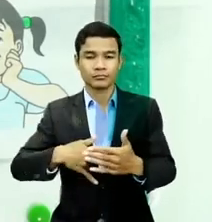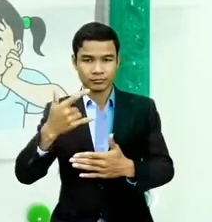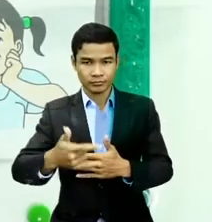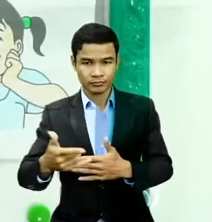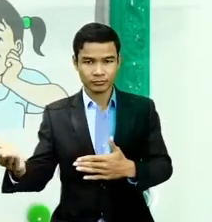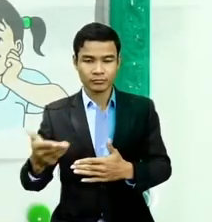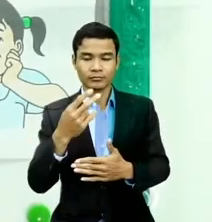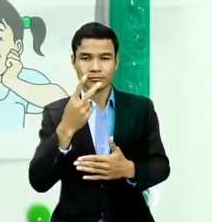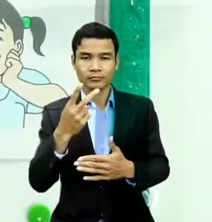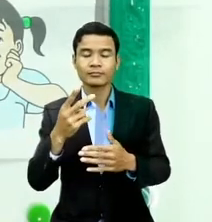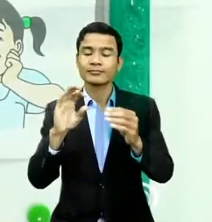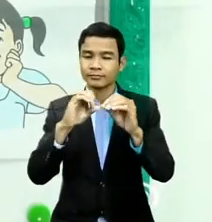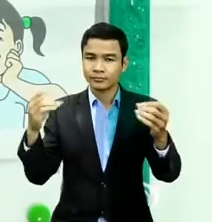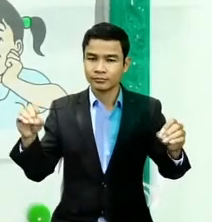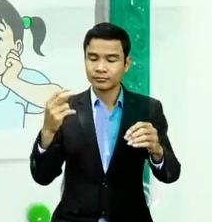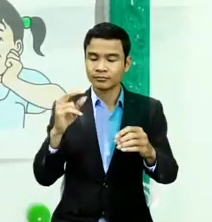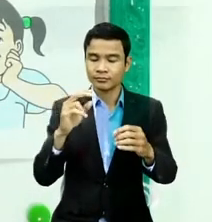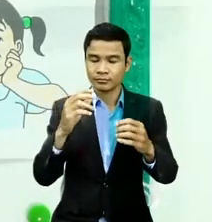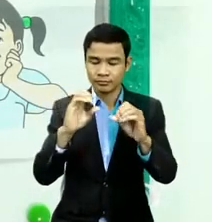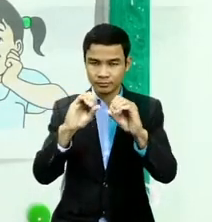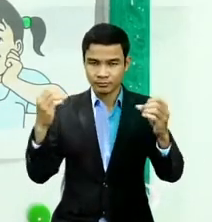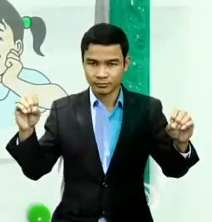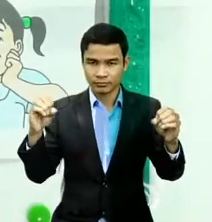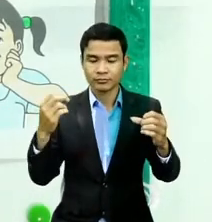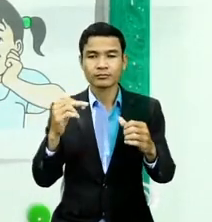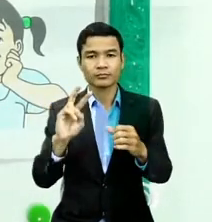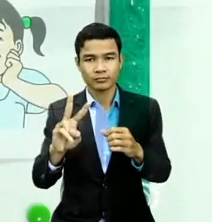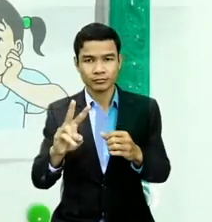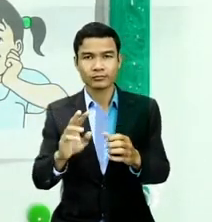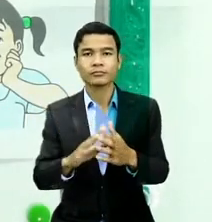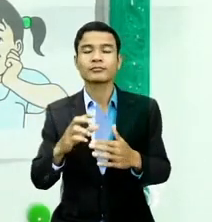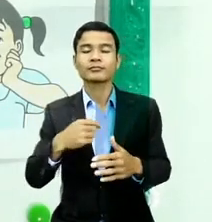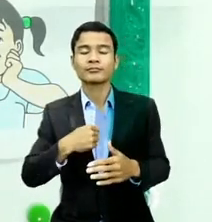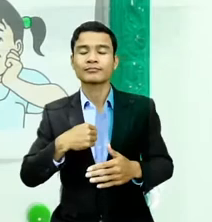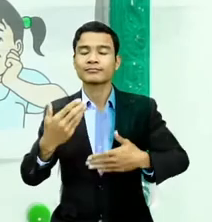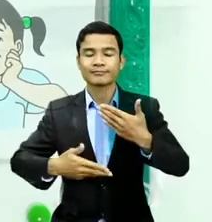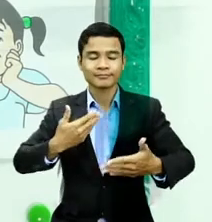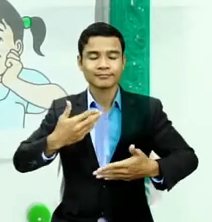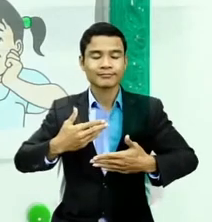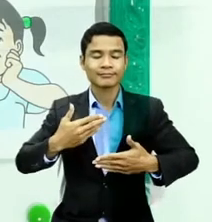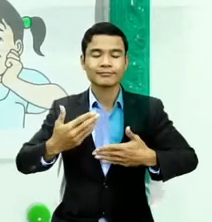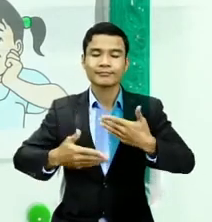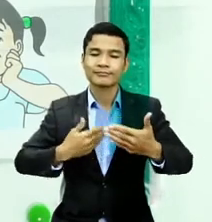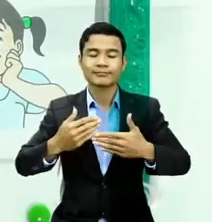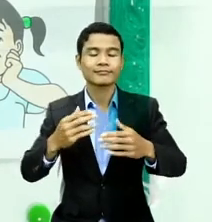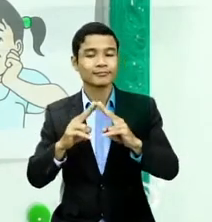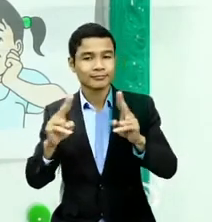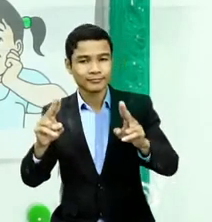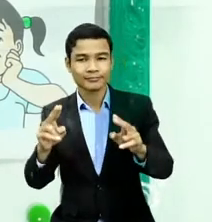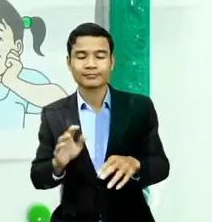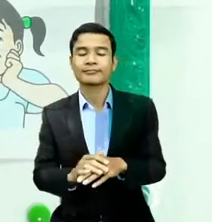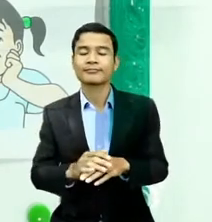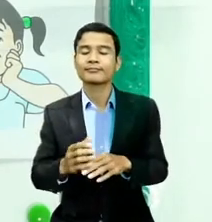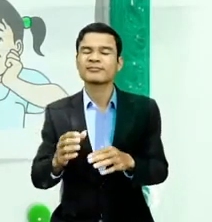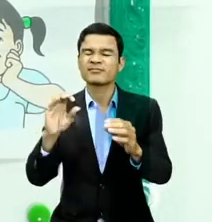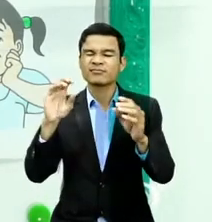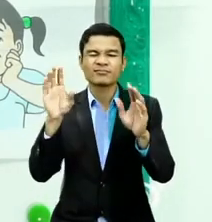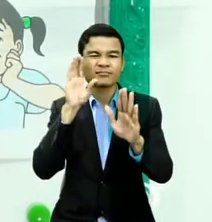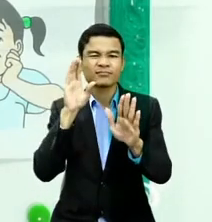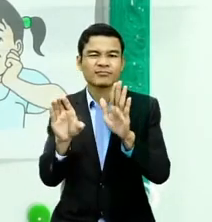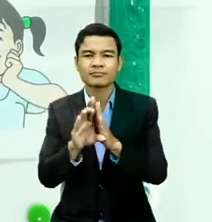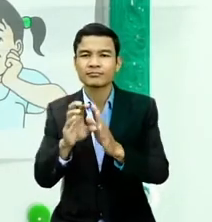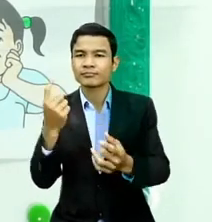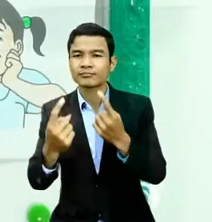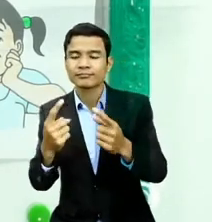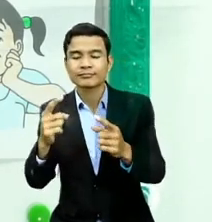ní dân mơ là bà tỷ bí khá nhau miến ả rõm sập bái rít rì chá mở rút mươi nát đây mình chạy bị cao sập bái